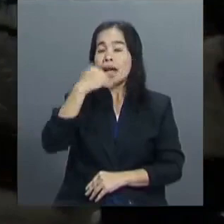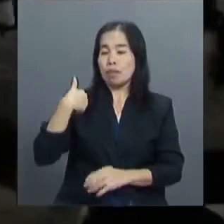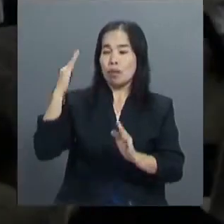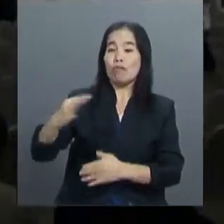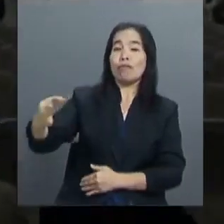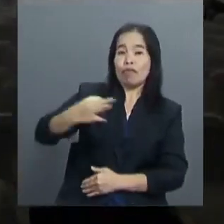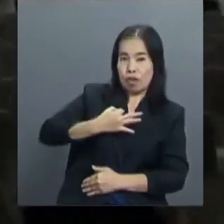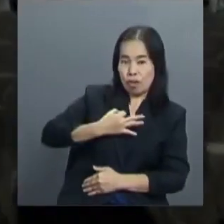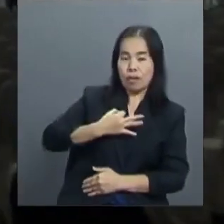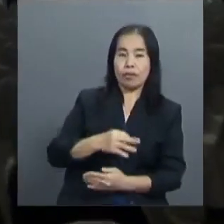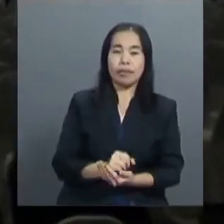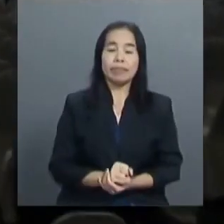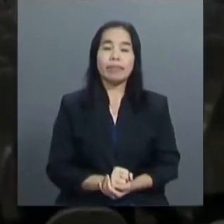ค่ะในการถ่ายภาพ